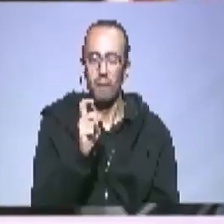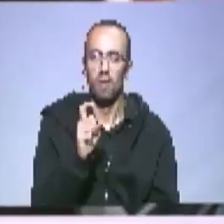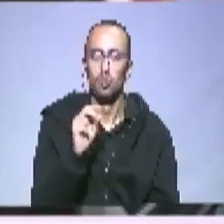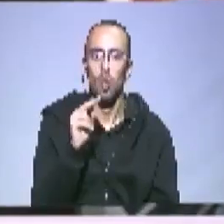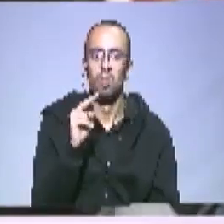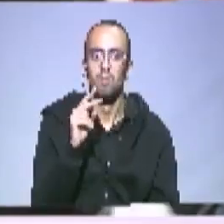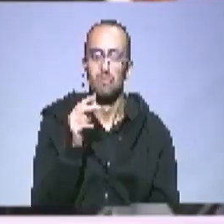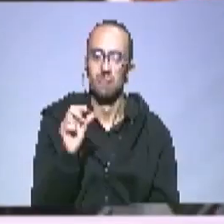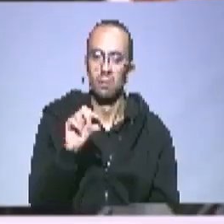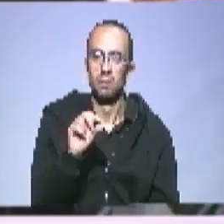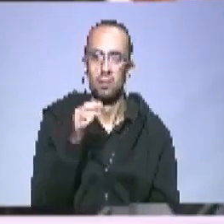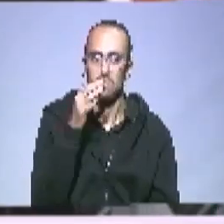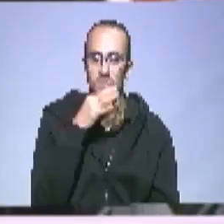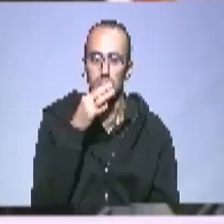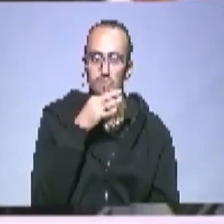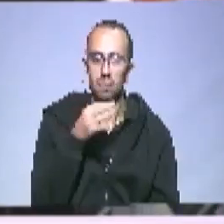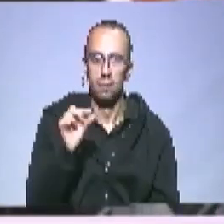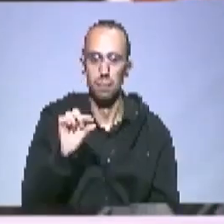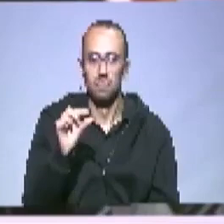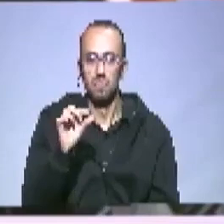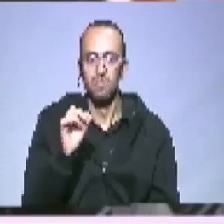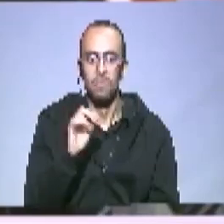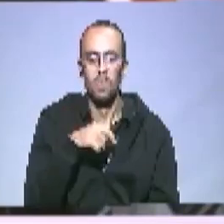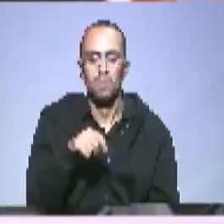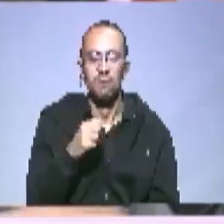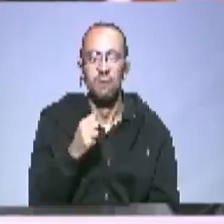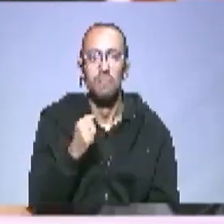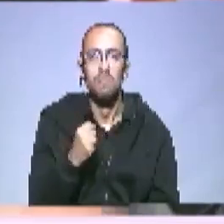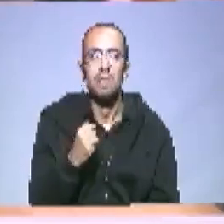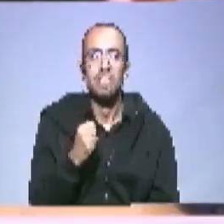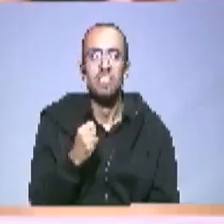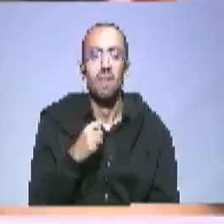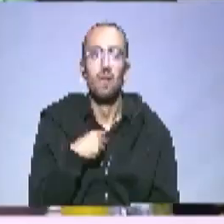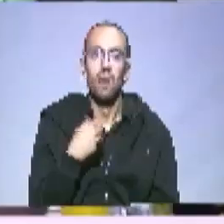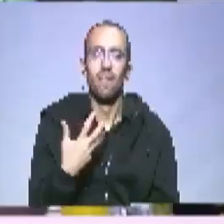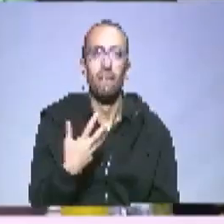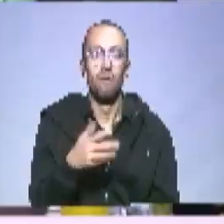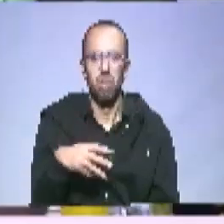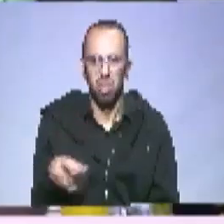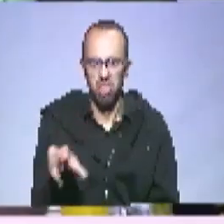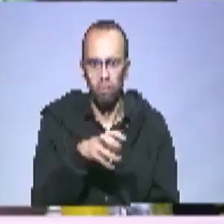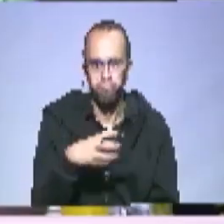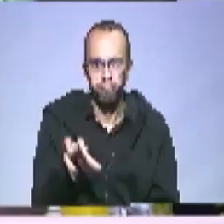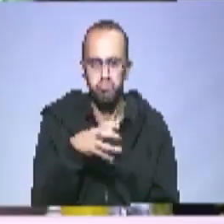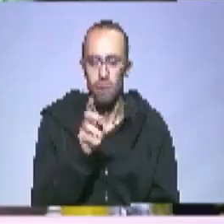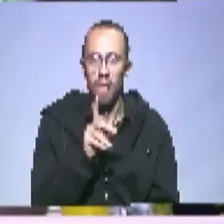كوباية يعني حوالي 5 كوبايات مية على الكيس بتاع